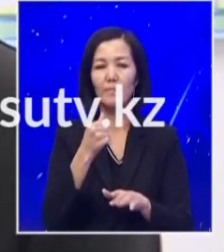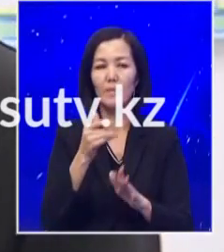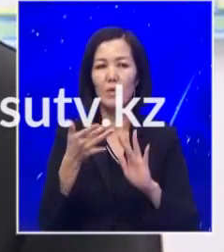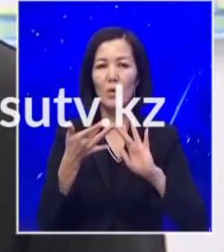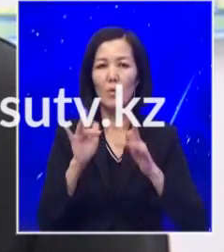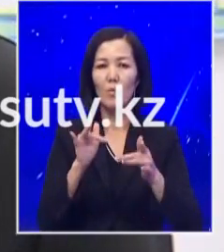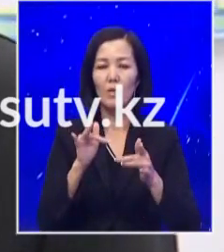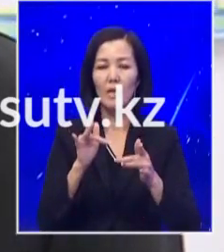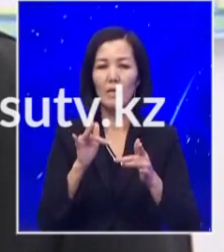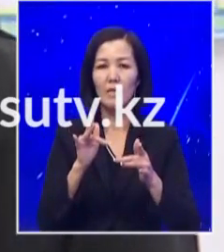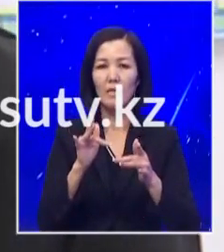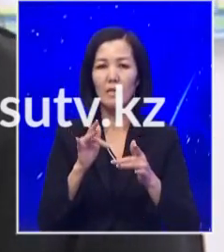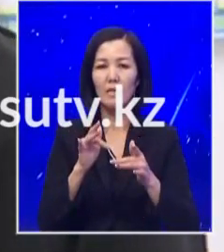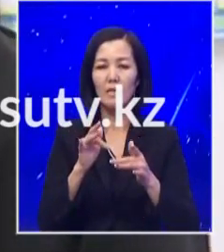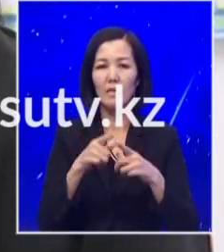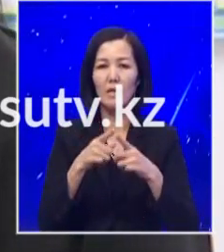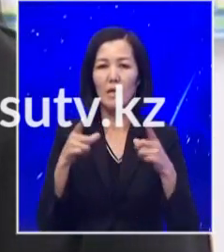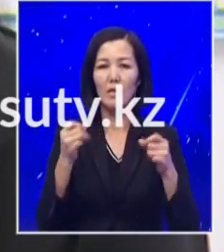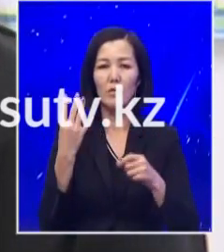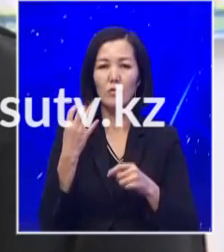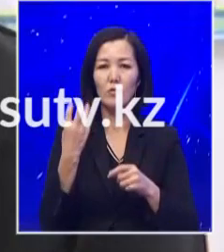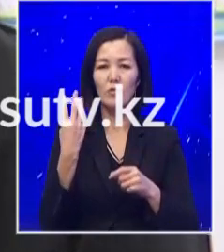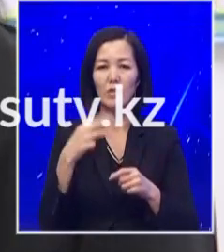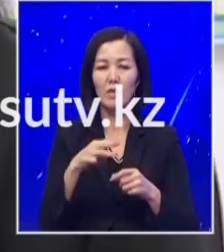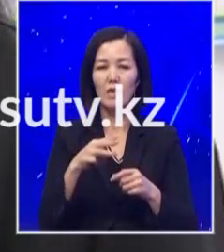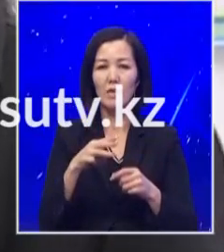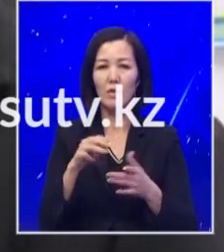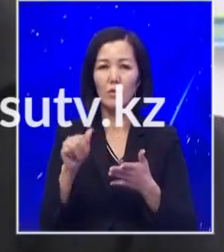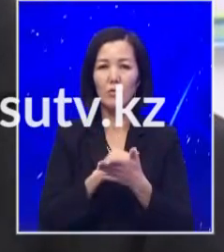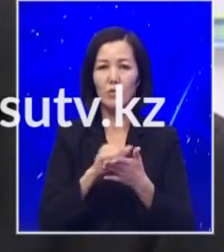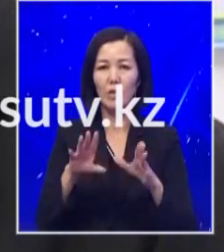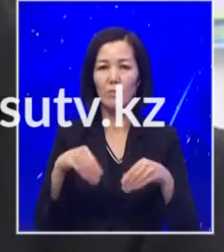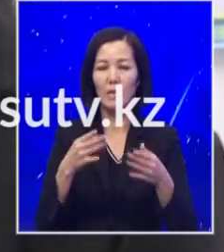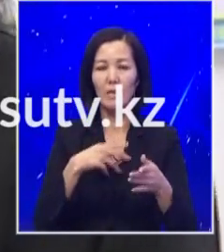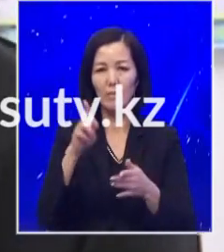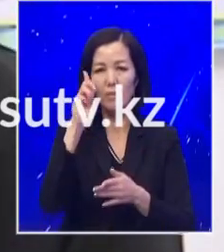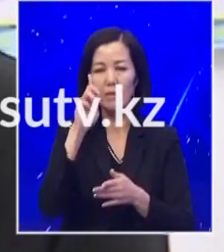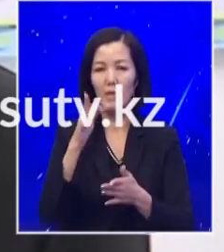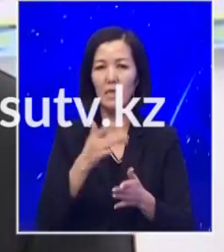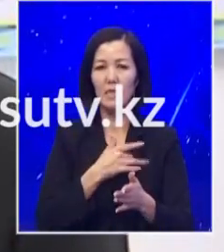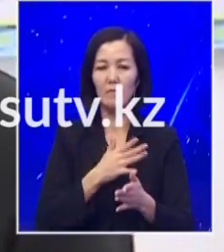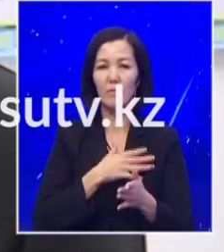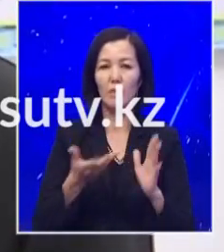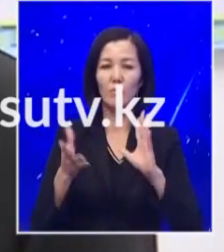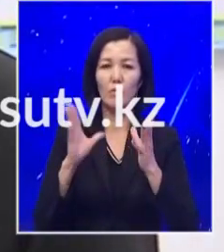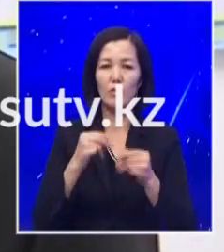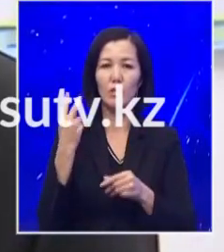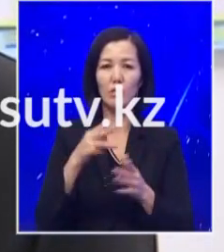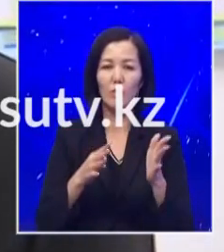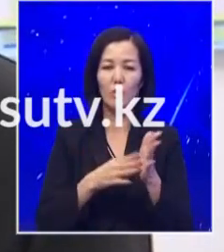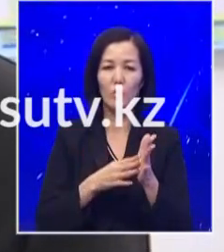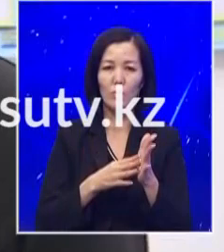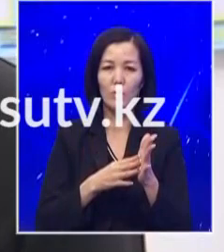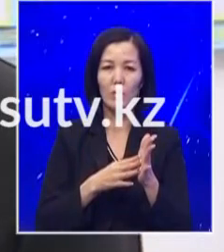онлайн түрде анықтама 340 анықтама берілді. Ал жаңағы мемлекеттік көрсетілетін қызмет бойынша 29